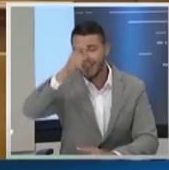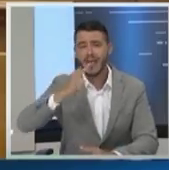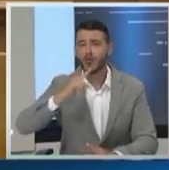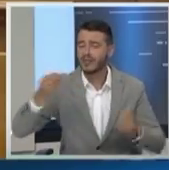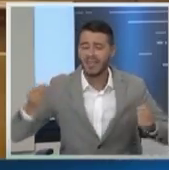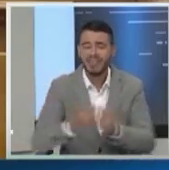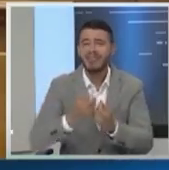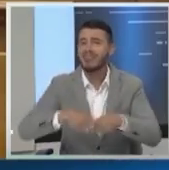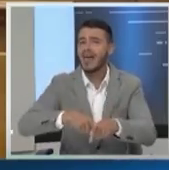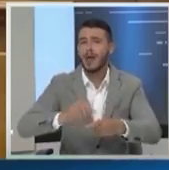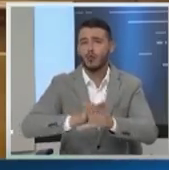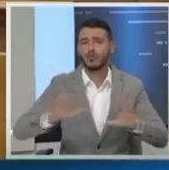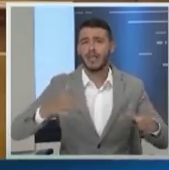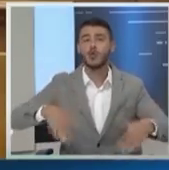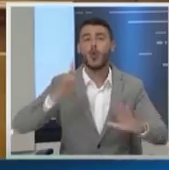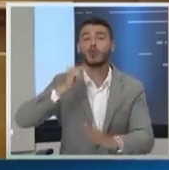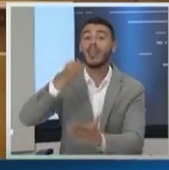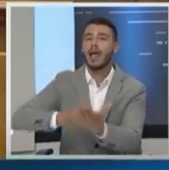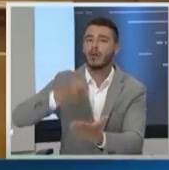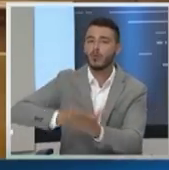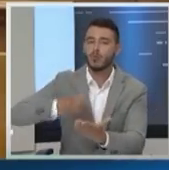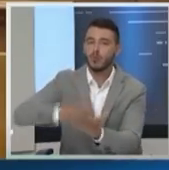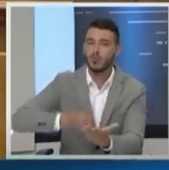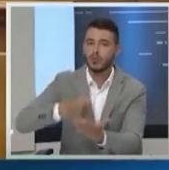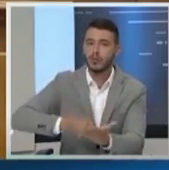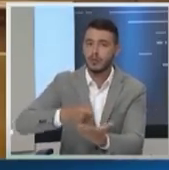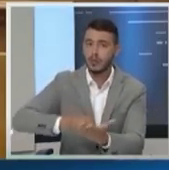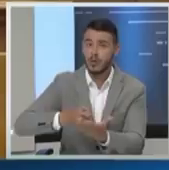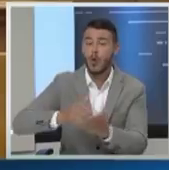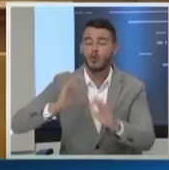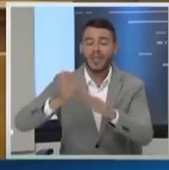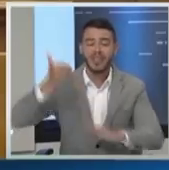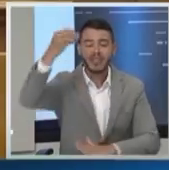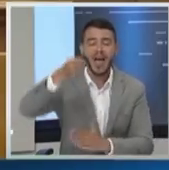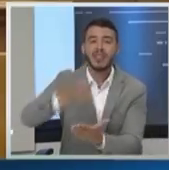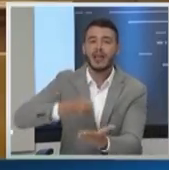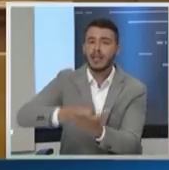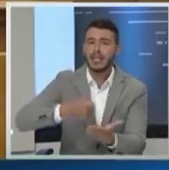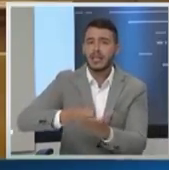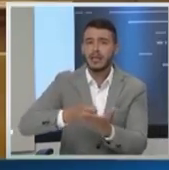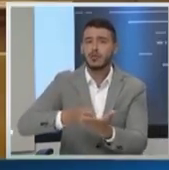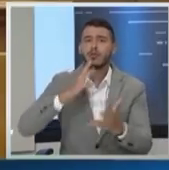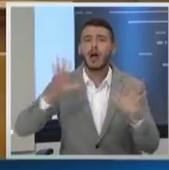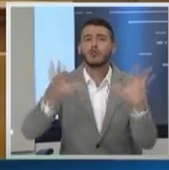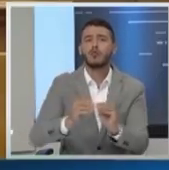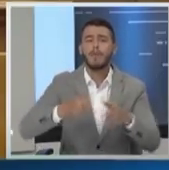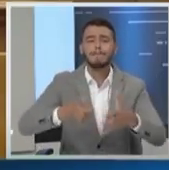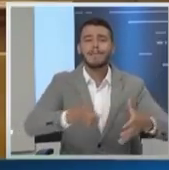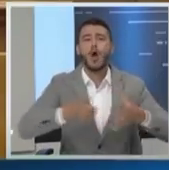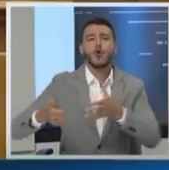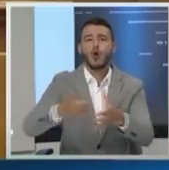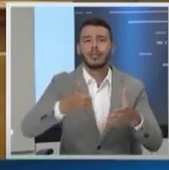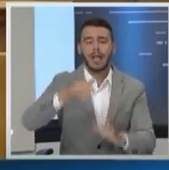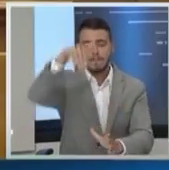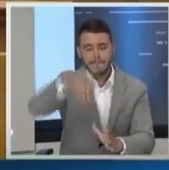δεν διεκδικούν και δεν θα μπορούσαν άλλωστε να διεκδικούν ή να έχουν διεκδικήσεις σχετικά με μειονότητες εντός της